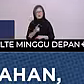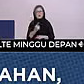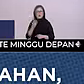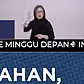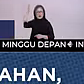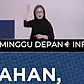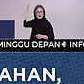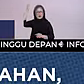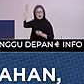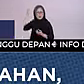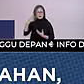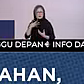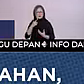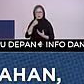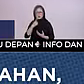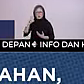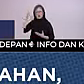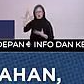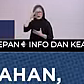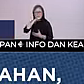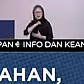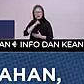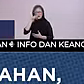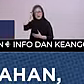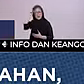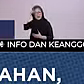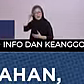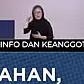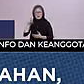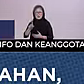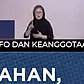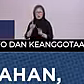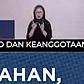Maha Tahu. Saya hanya teringat satu ayat, A'udzubillahi minasyaitonirrajim.